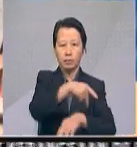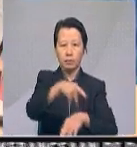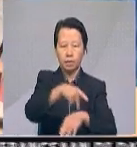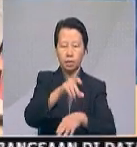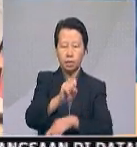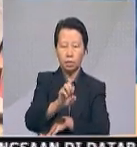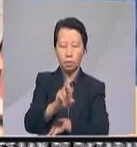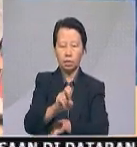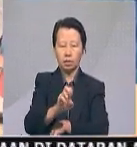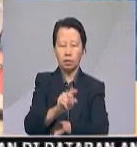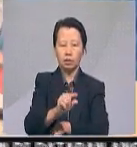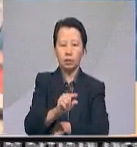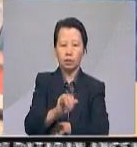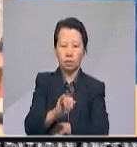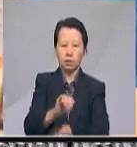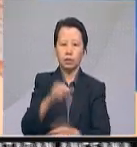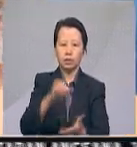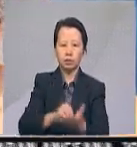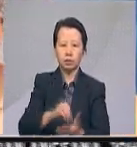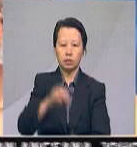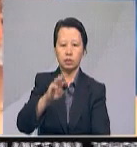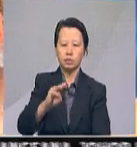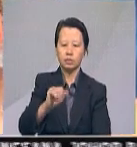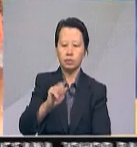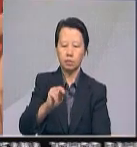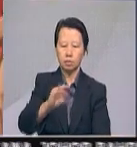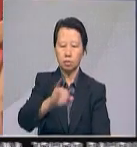di daerah Manjung.